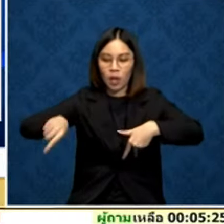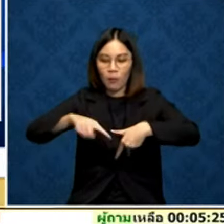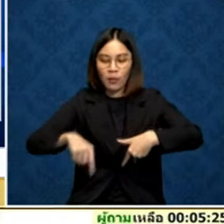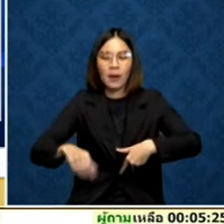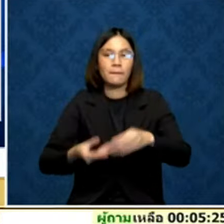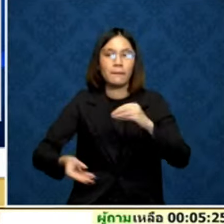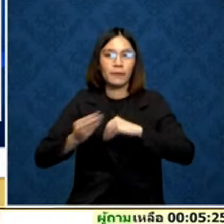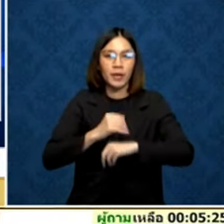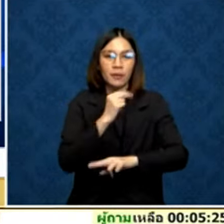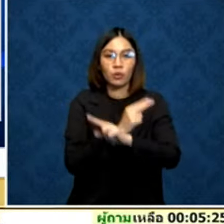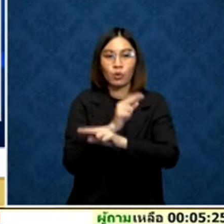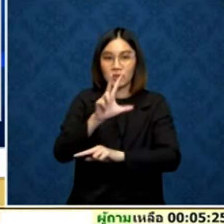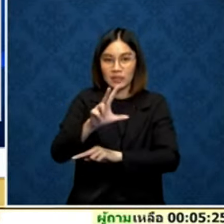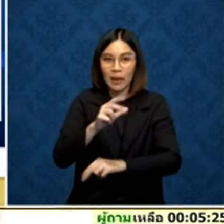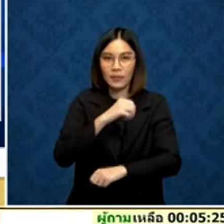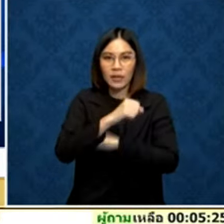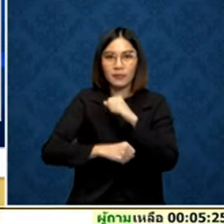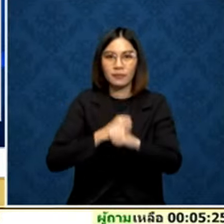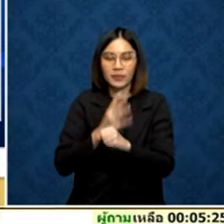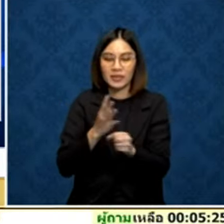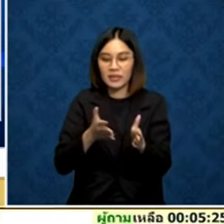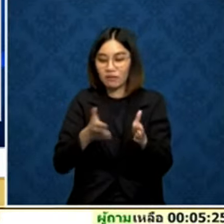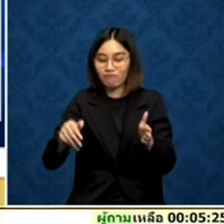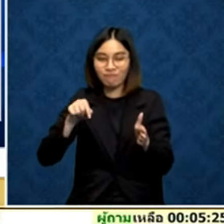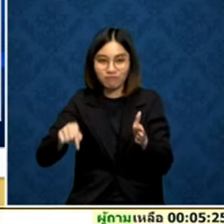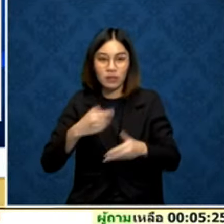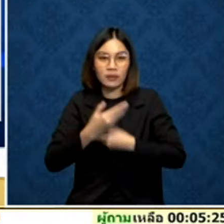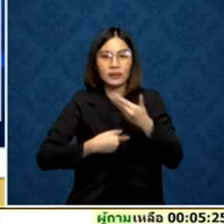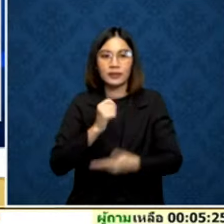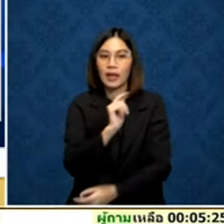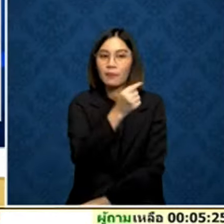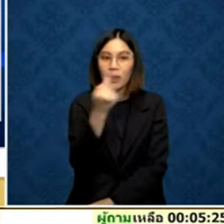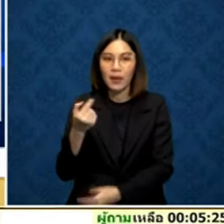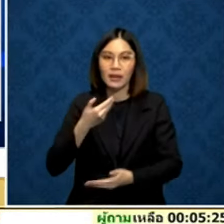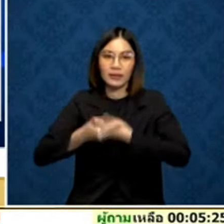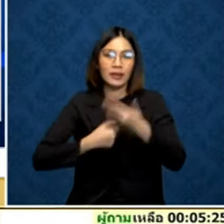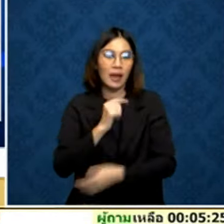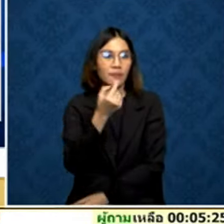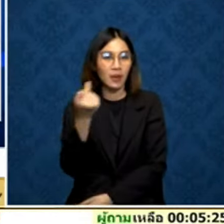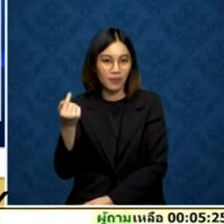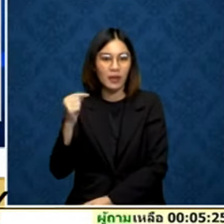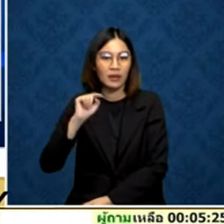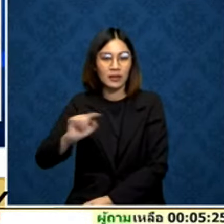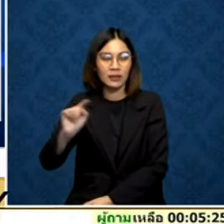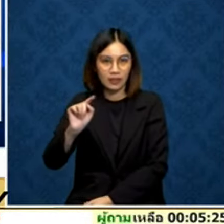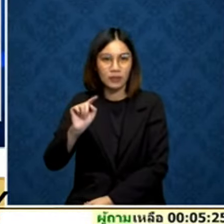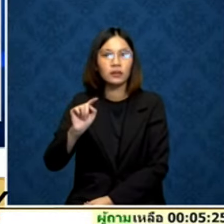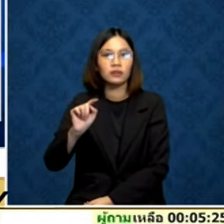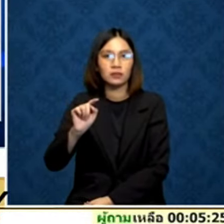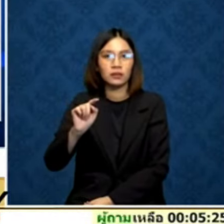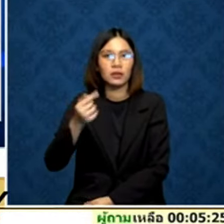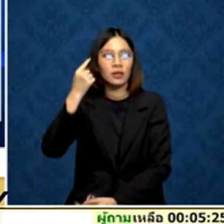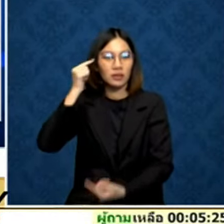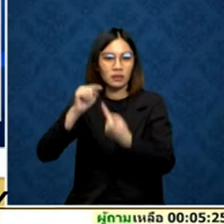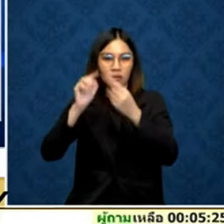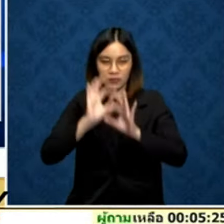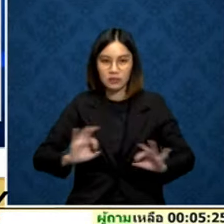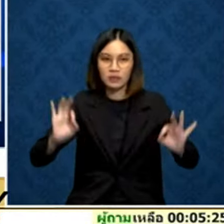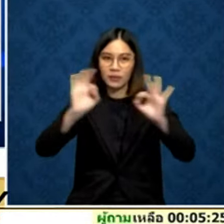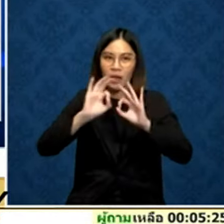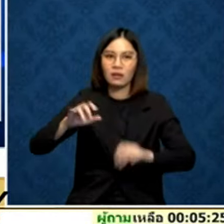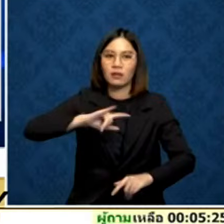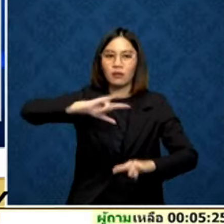ายใน4ปีนะครับเรื่องของการเปิดตลาดใหม่ๆไปค้าขายใหม่ๆนะครับก็เป็นเรื่องที่เราให้ความสำคัญบินไปเจร